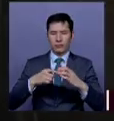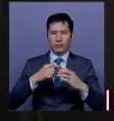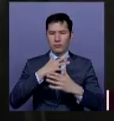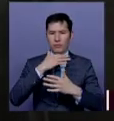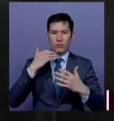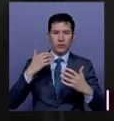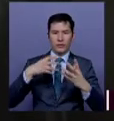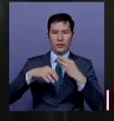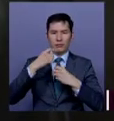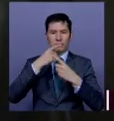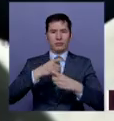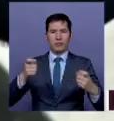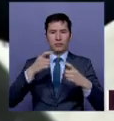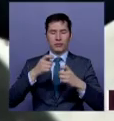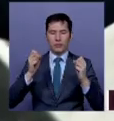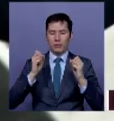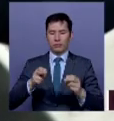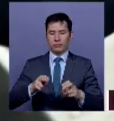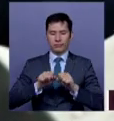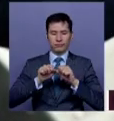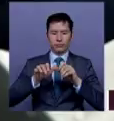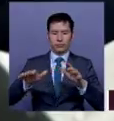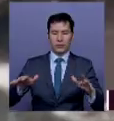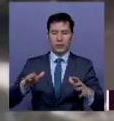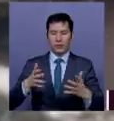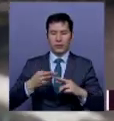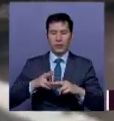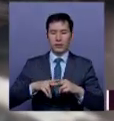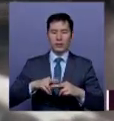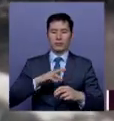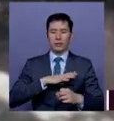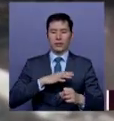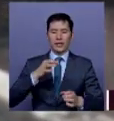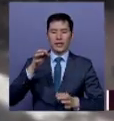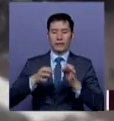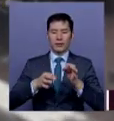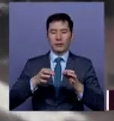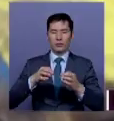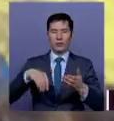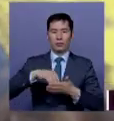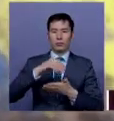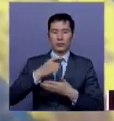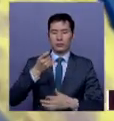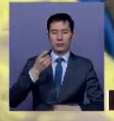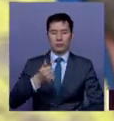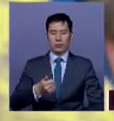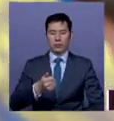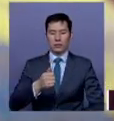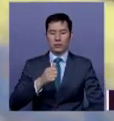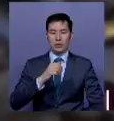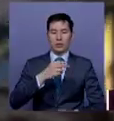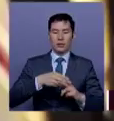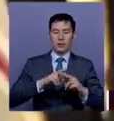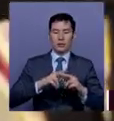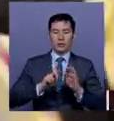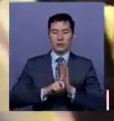тежеп жатқаны белгілі. Дерттің деңгейіне байланысты Қытай мұнайға деген сұранысты азайтты. Алып мемлекеттерде енгізілген карантиндік